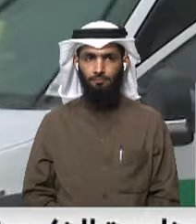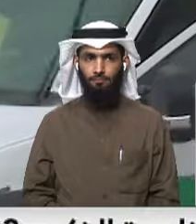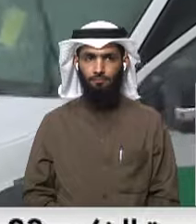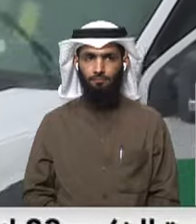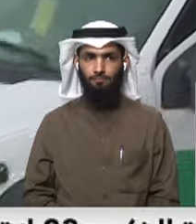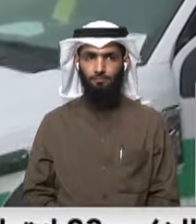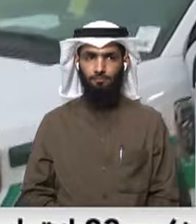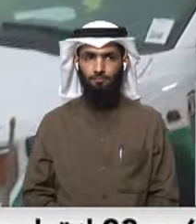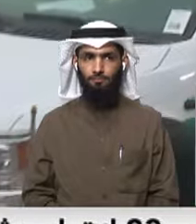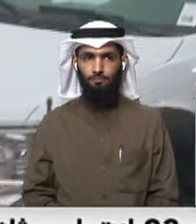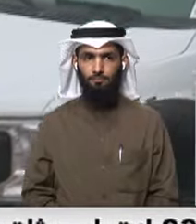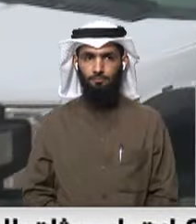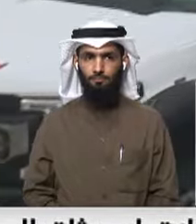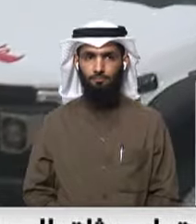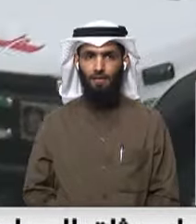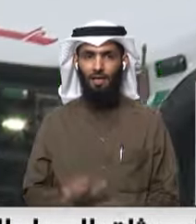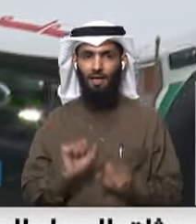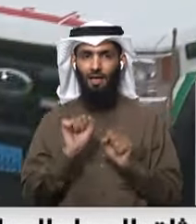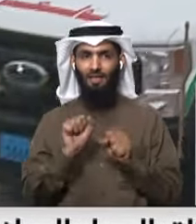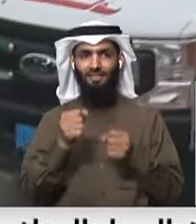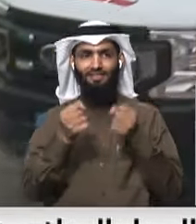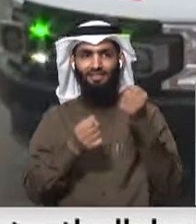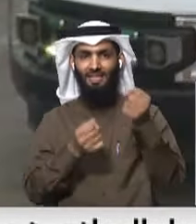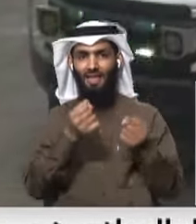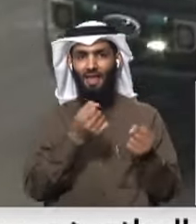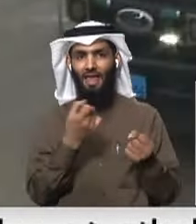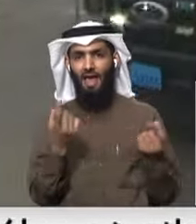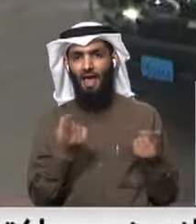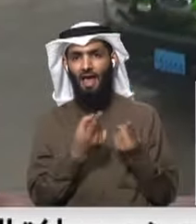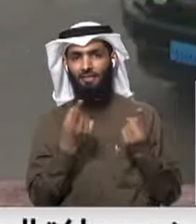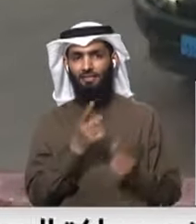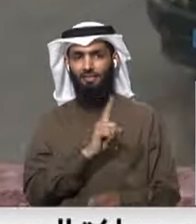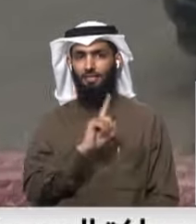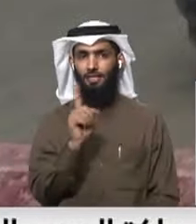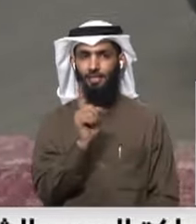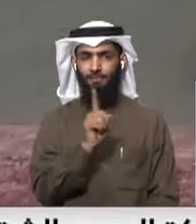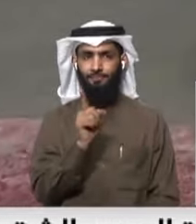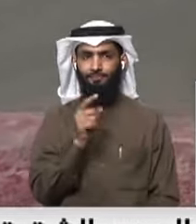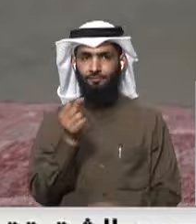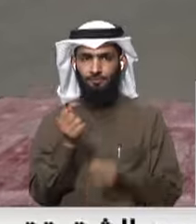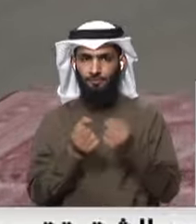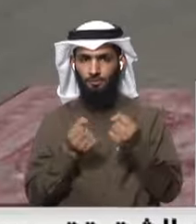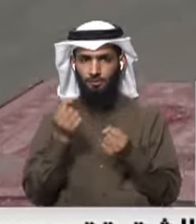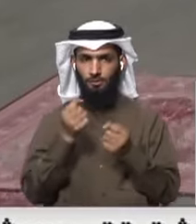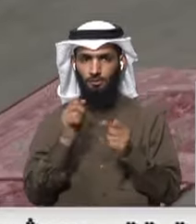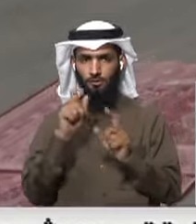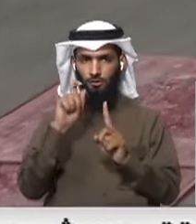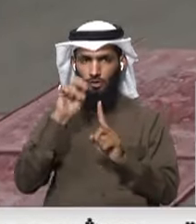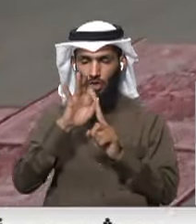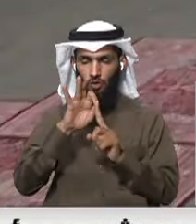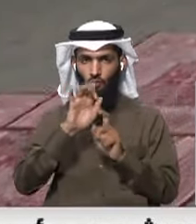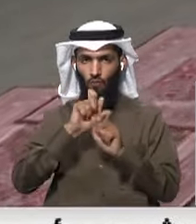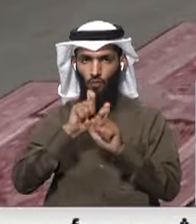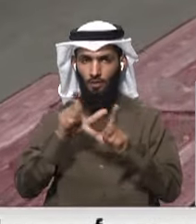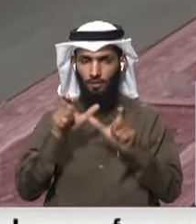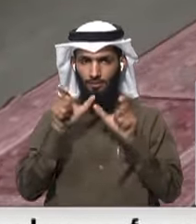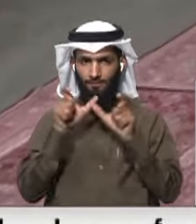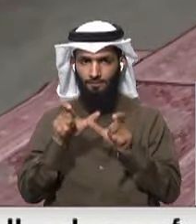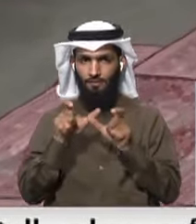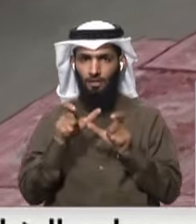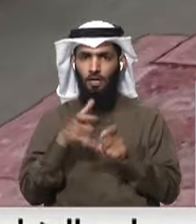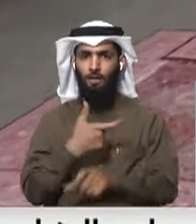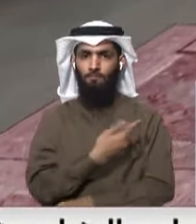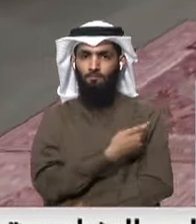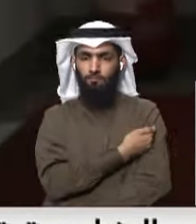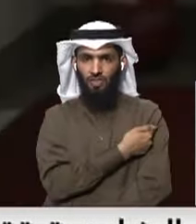الطبيه ليست مجرد مركبات بل هي رمز للتفاني والرعايه التي تتجسد في اروقه المستشفيات